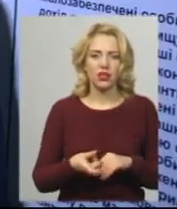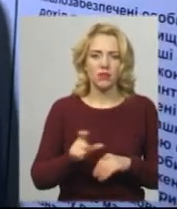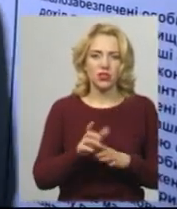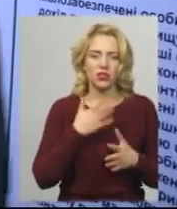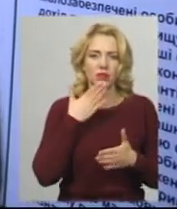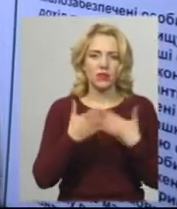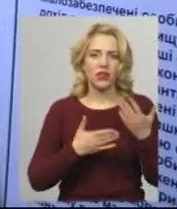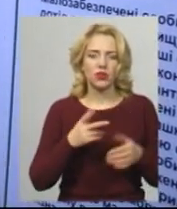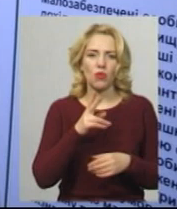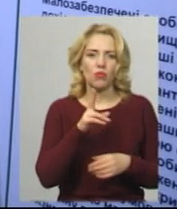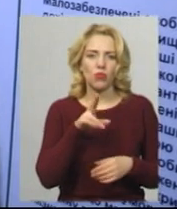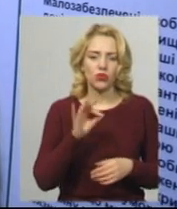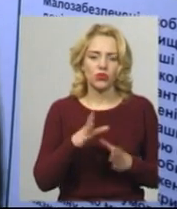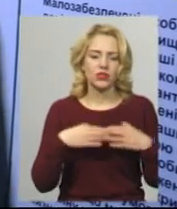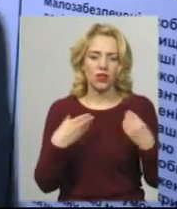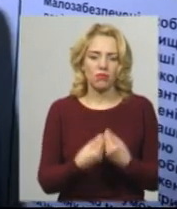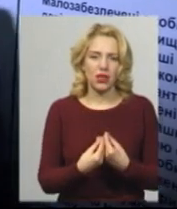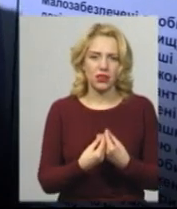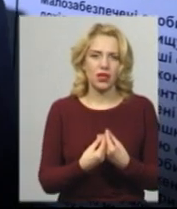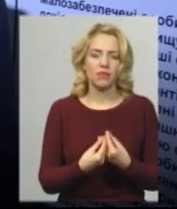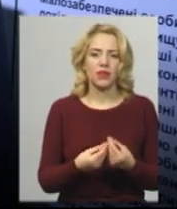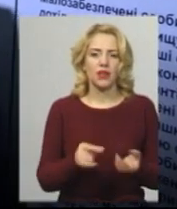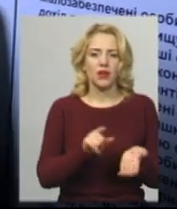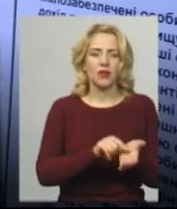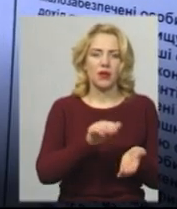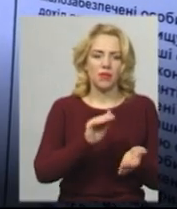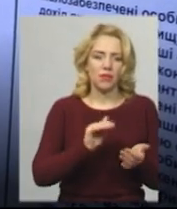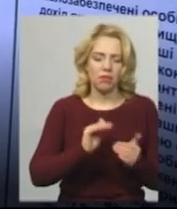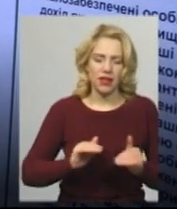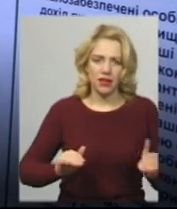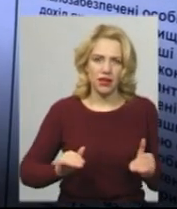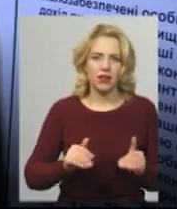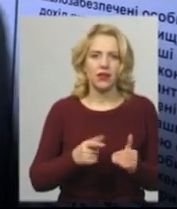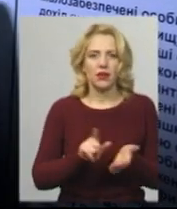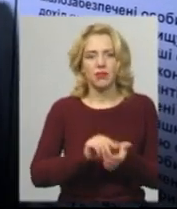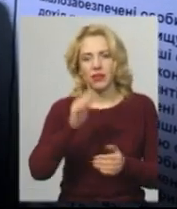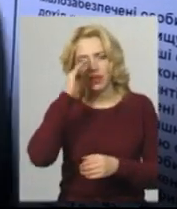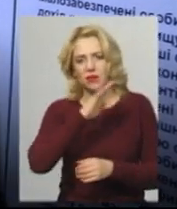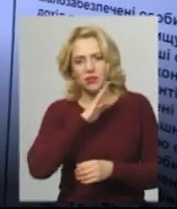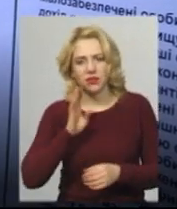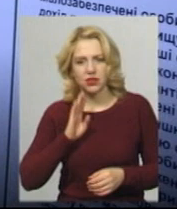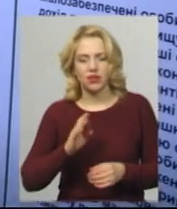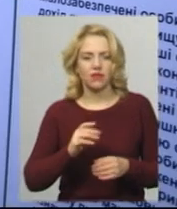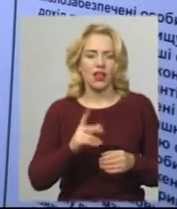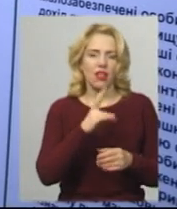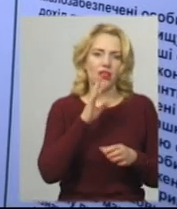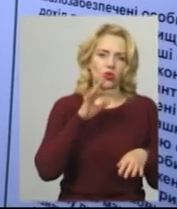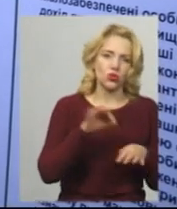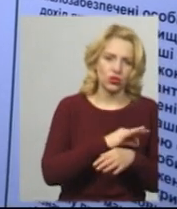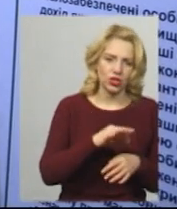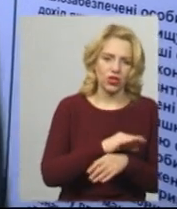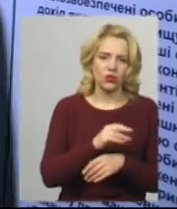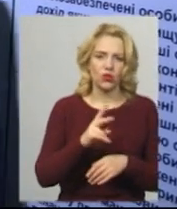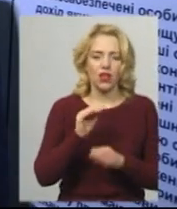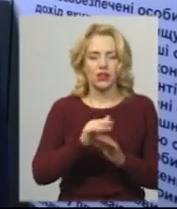розповідає Григорій Гоцький. Аліменти, пеня на аліменти, аліменти на батьків, аліменти на дітей, аліменти на дружину, аліменти на дітей, які